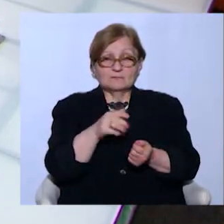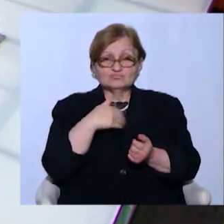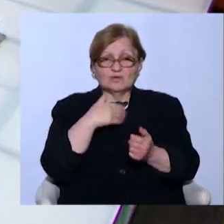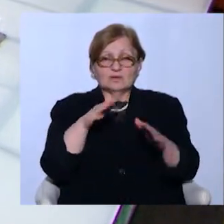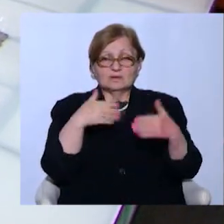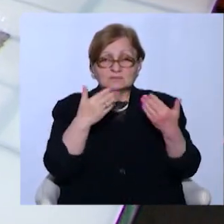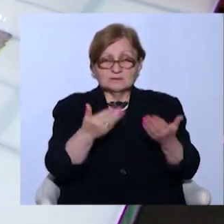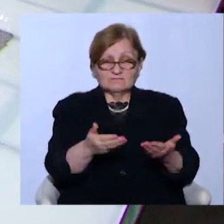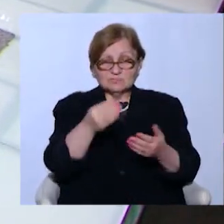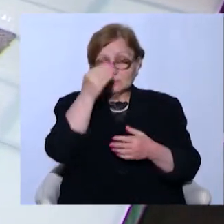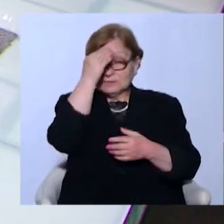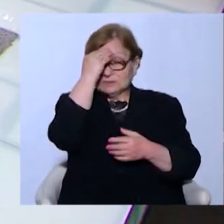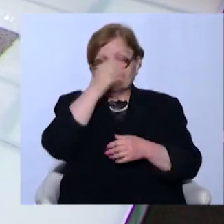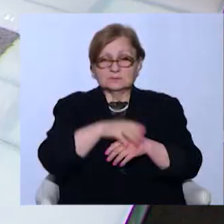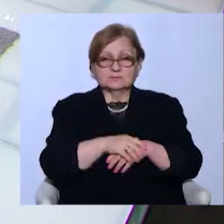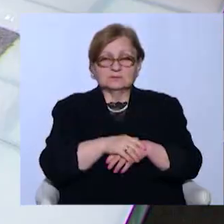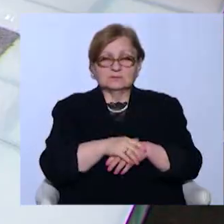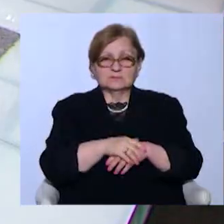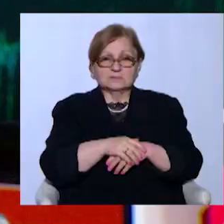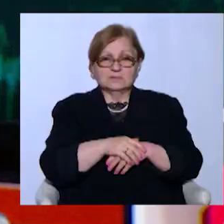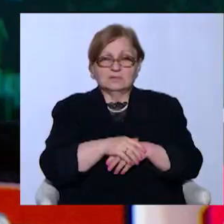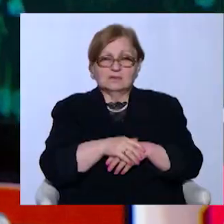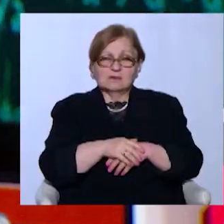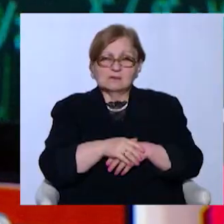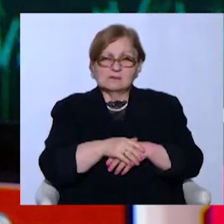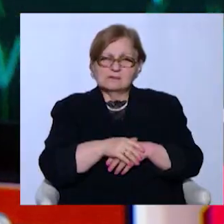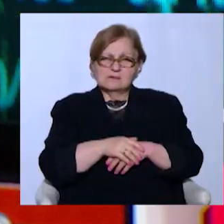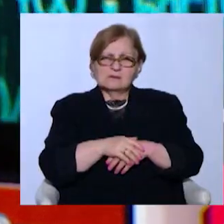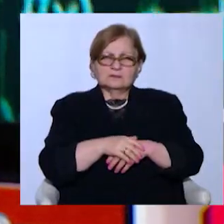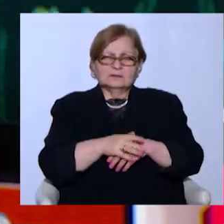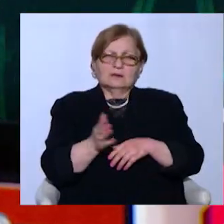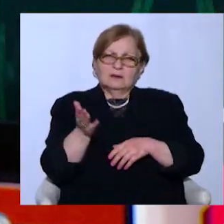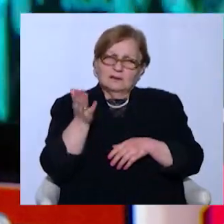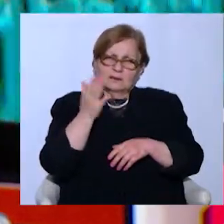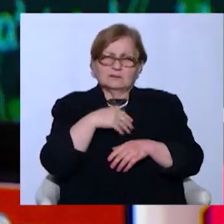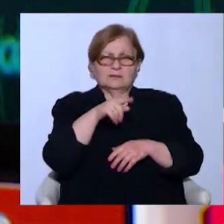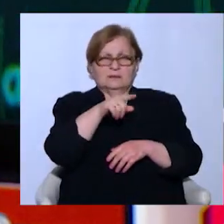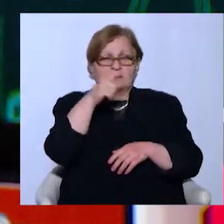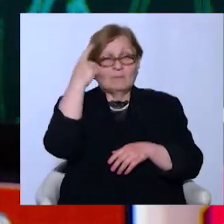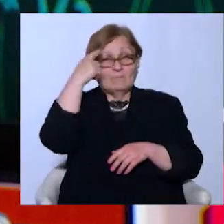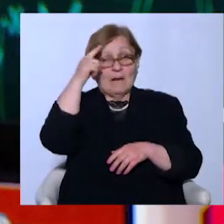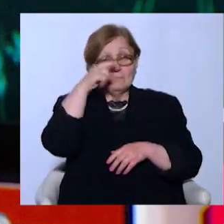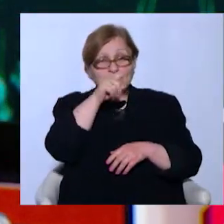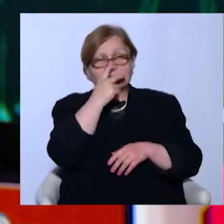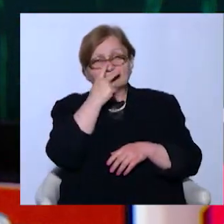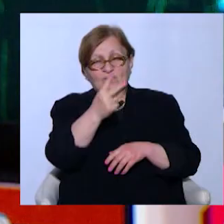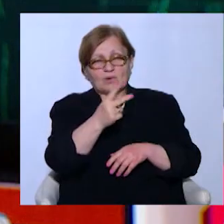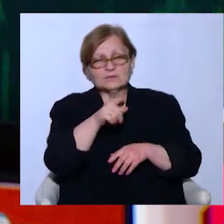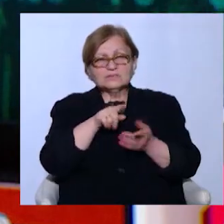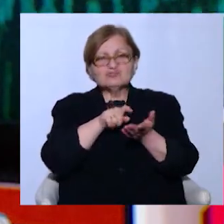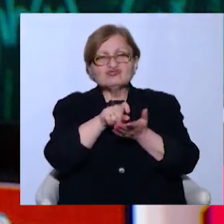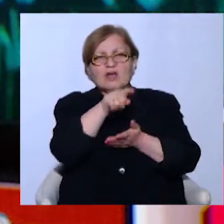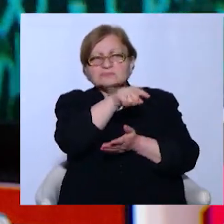გთავაზობთ ესეთ იდეას. მოდით ამ ამოცანას შევხედოთ ჭიანჭველას თვალით. რას ხედავს